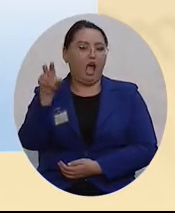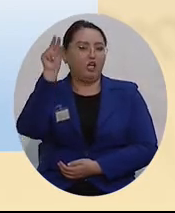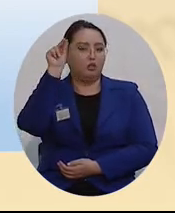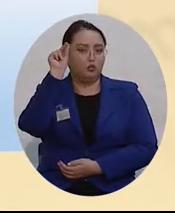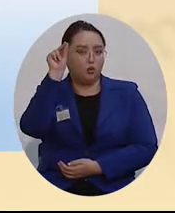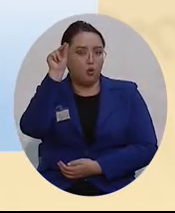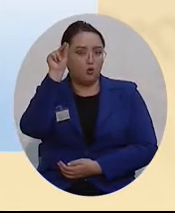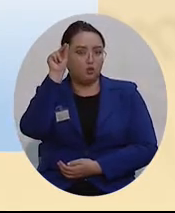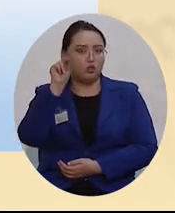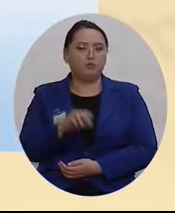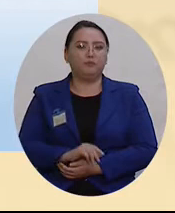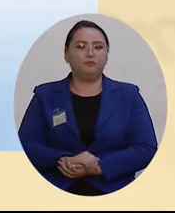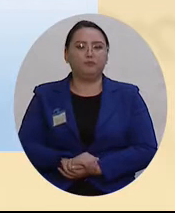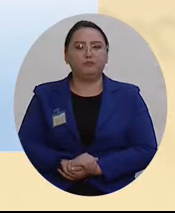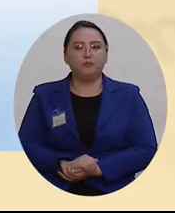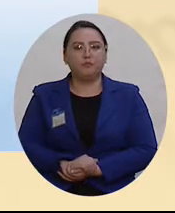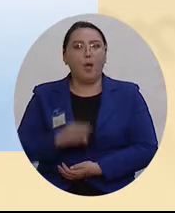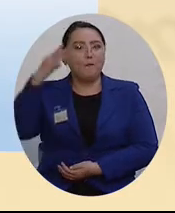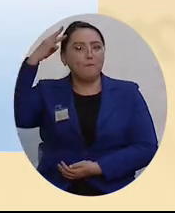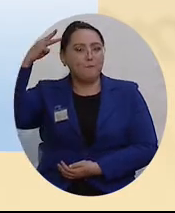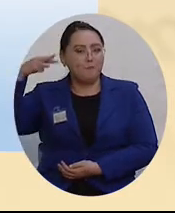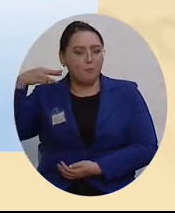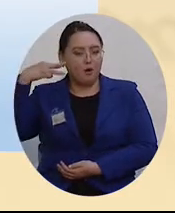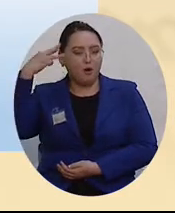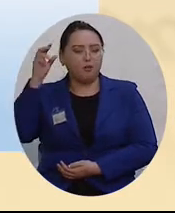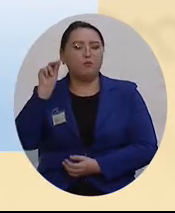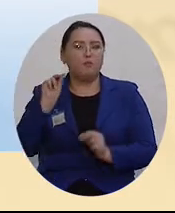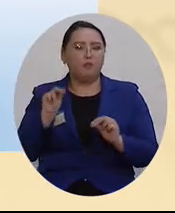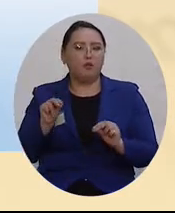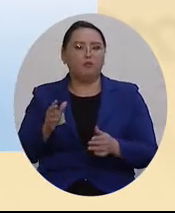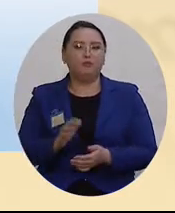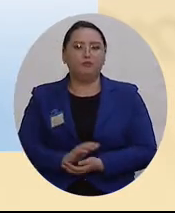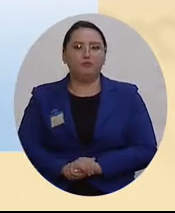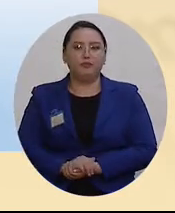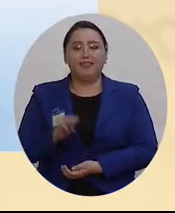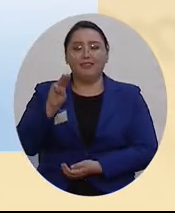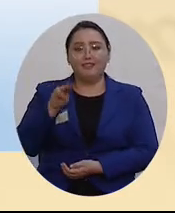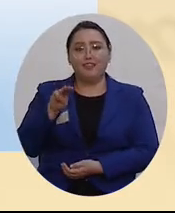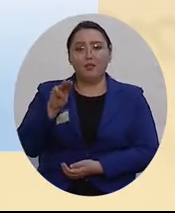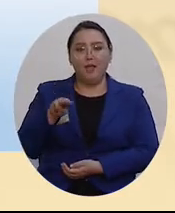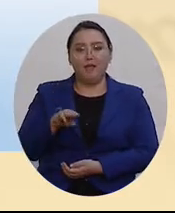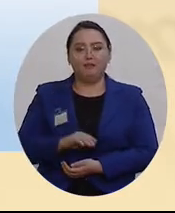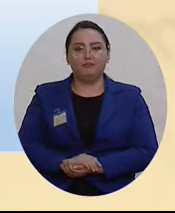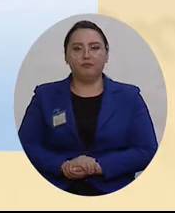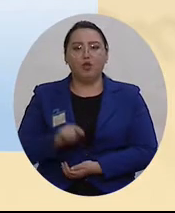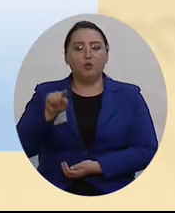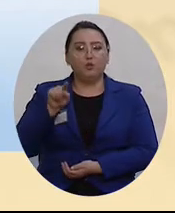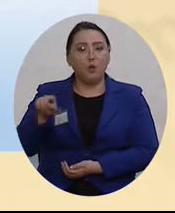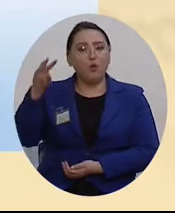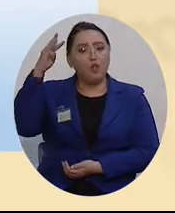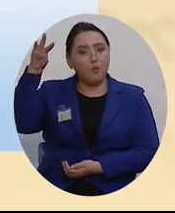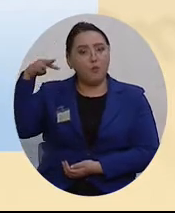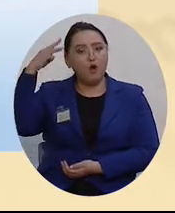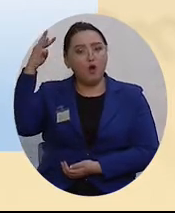хөгжмийн зохиолч болгосон гэж мөрөөдөх болов. Тийм ээ түүний мөрөөдөл